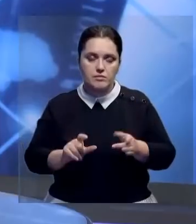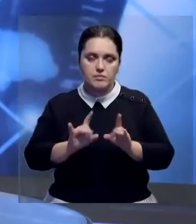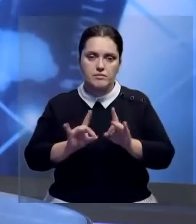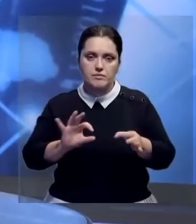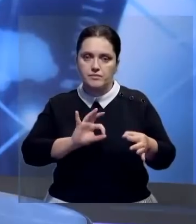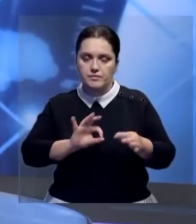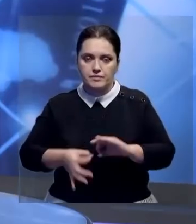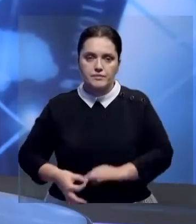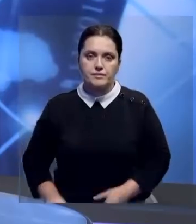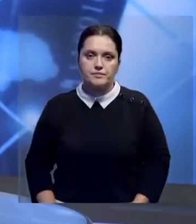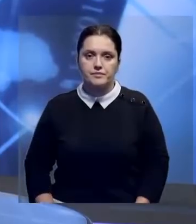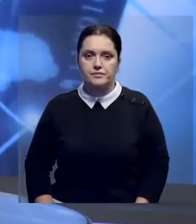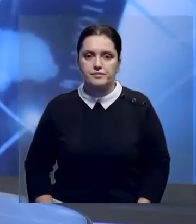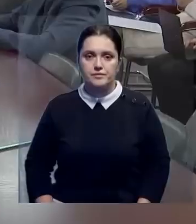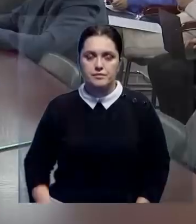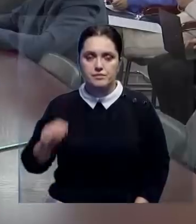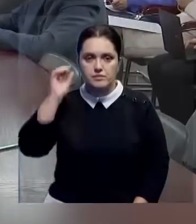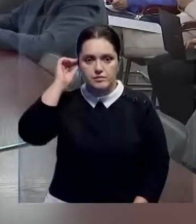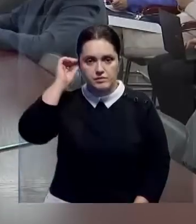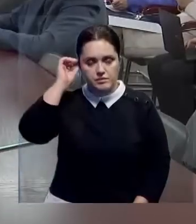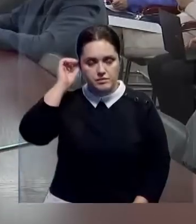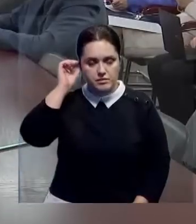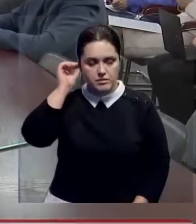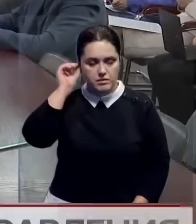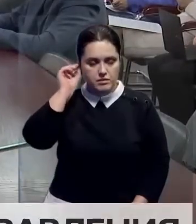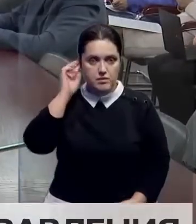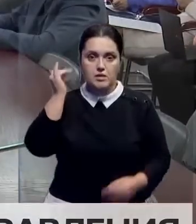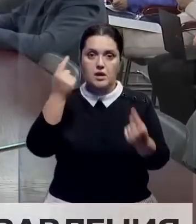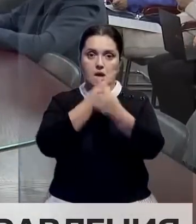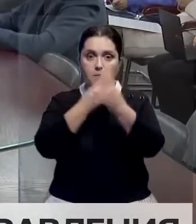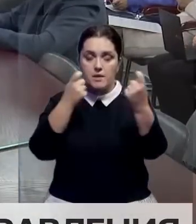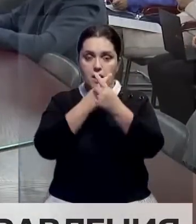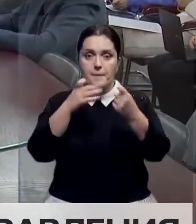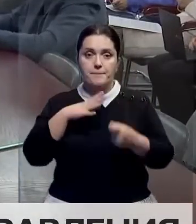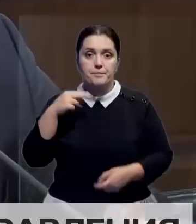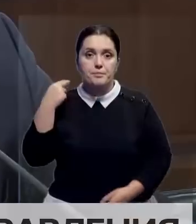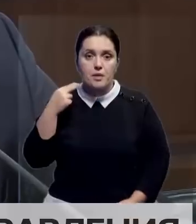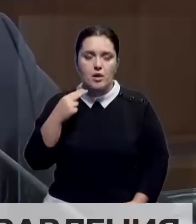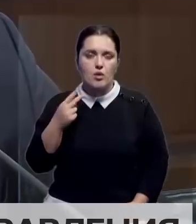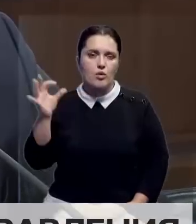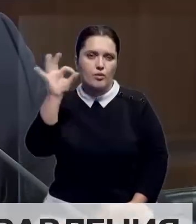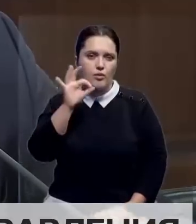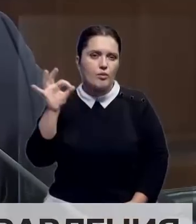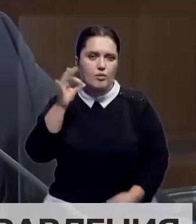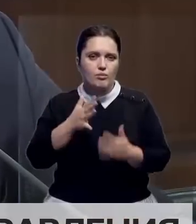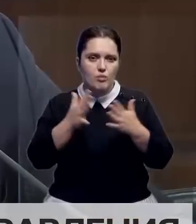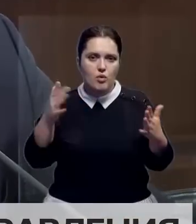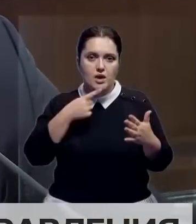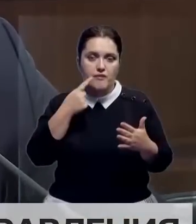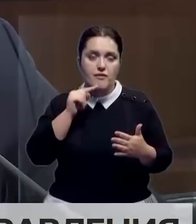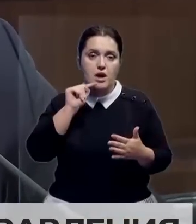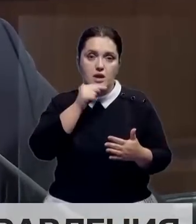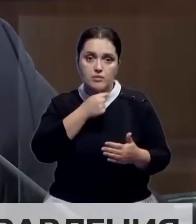Рауль Габитов расскажет подробнее. В новом послании президент в основном говорил об экономике, но не обошлось и без